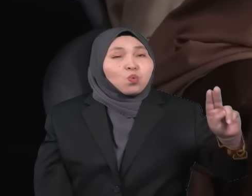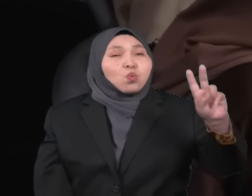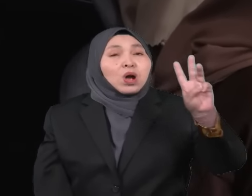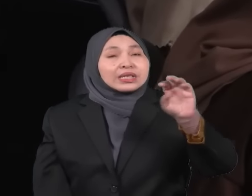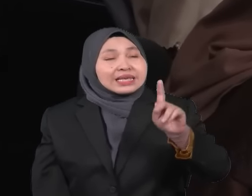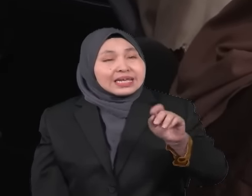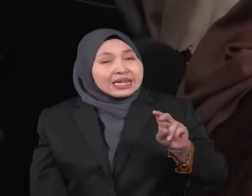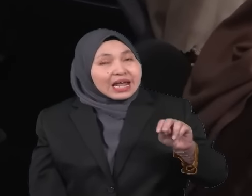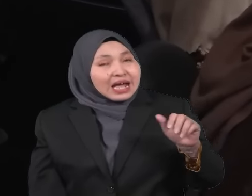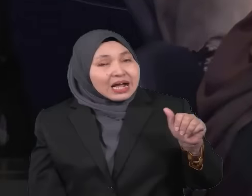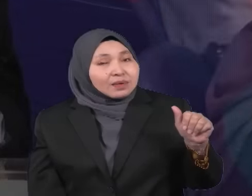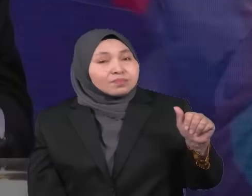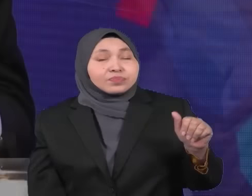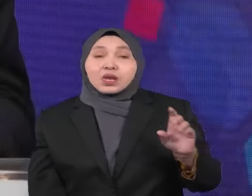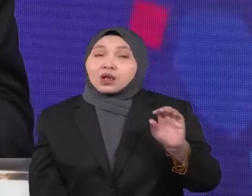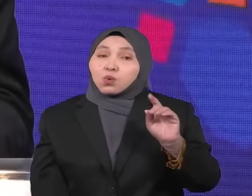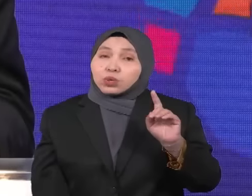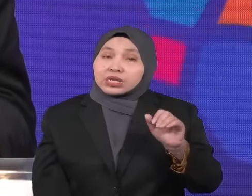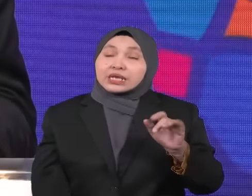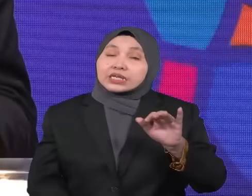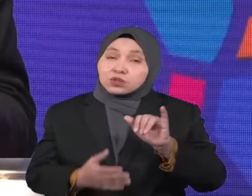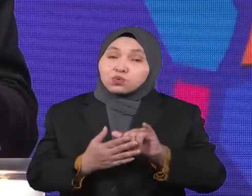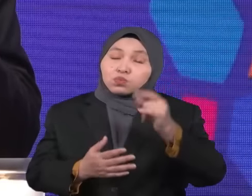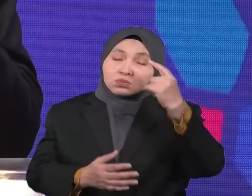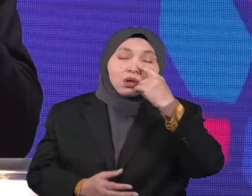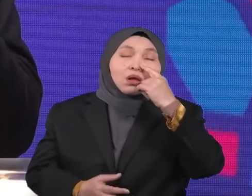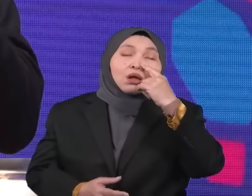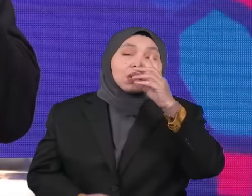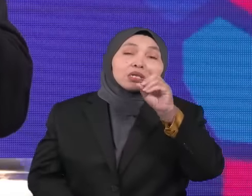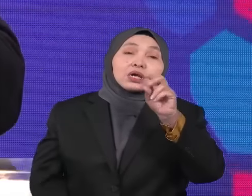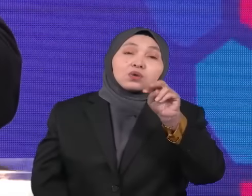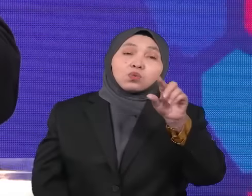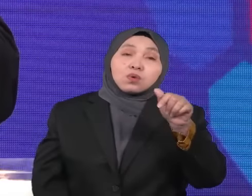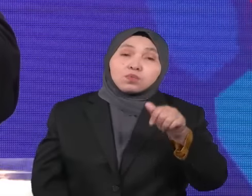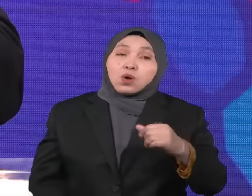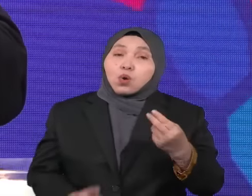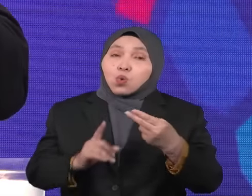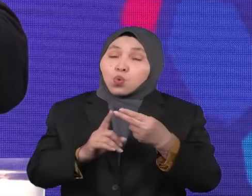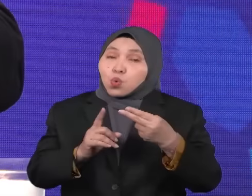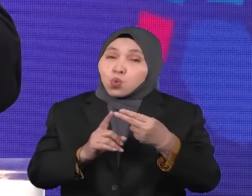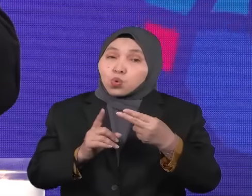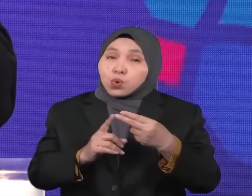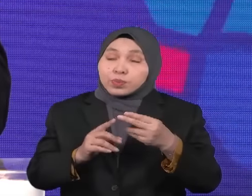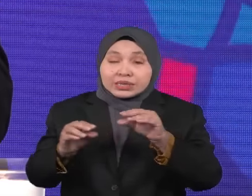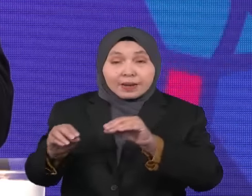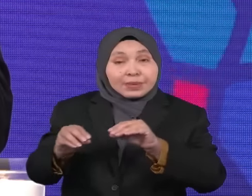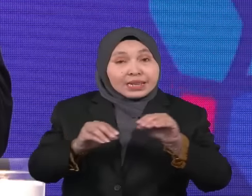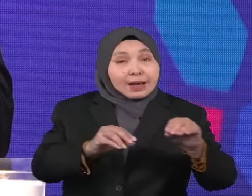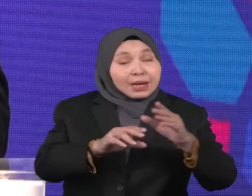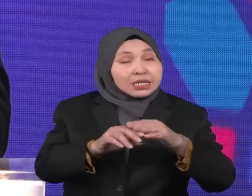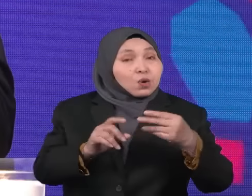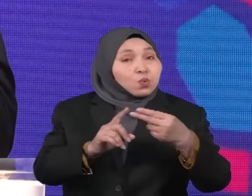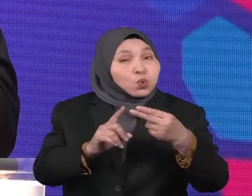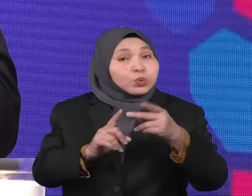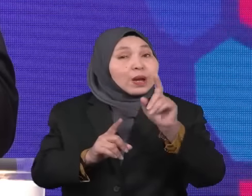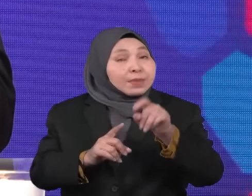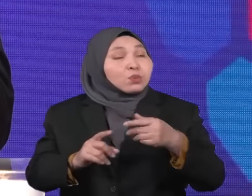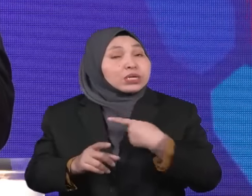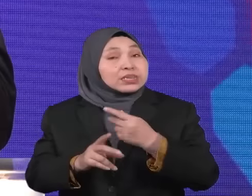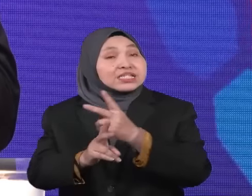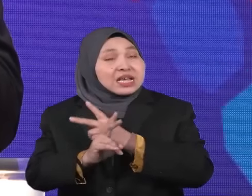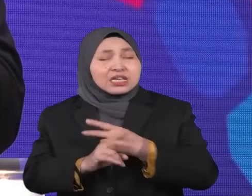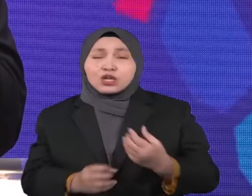Hasanatan wa qina. Baik, ya, itu untuk dengung. Huruf, kita pindah pada huruf pula yang perlu kita jaga. Yang ni yang